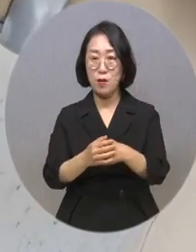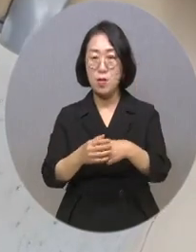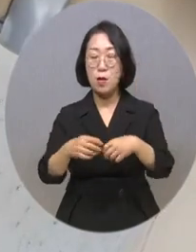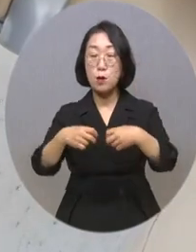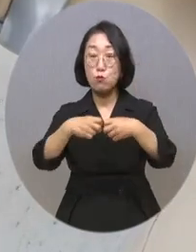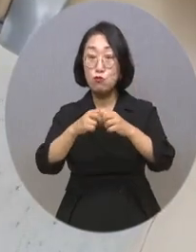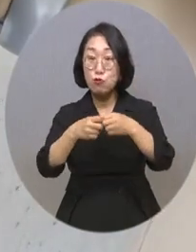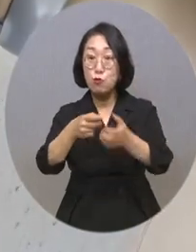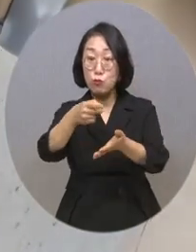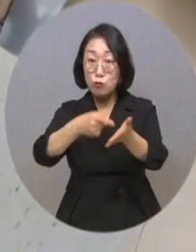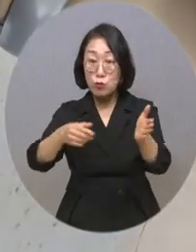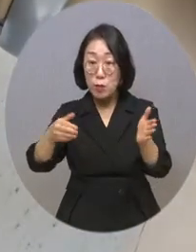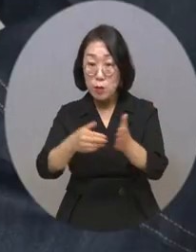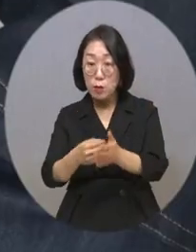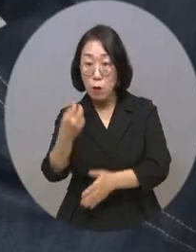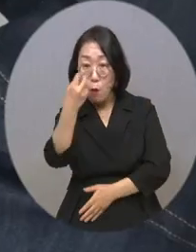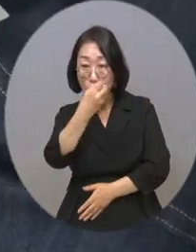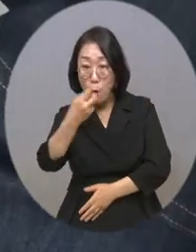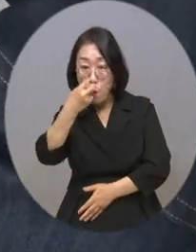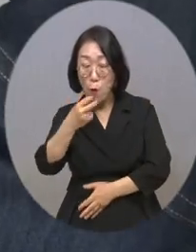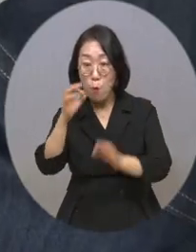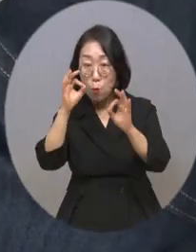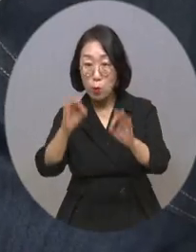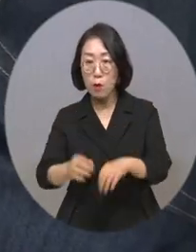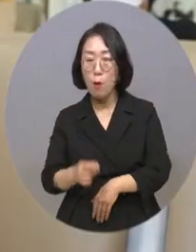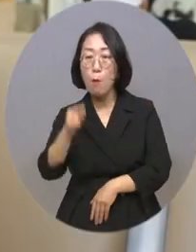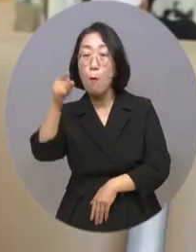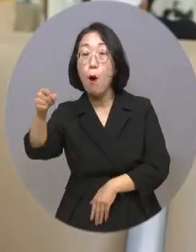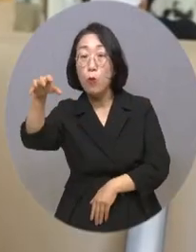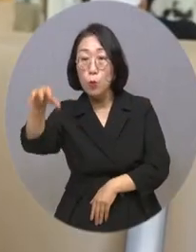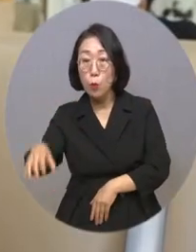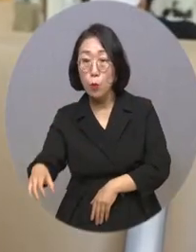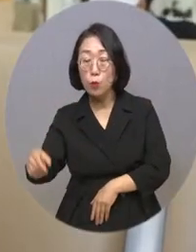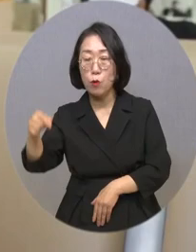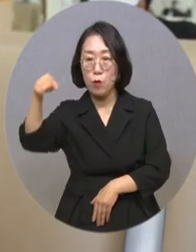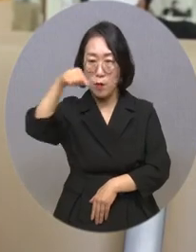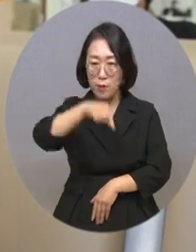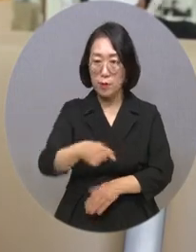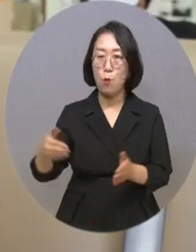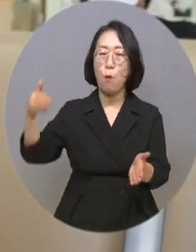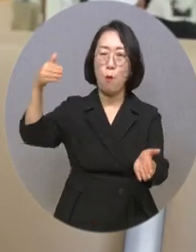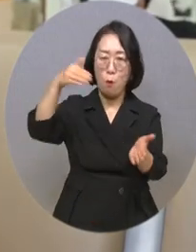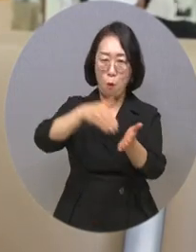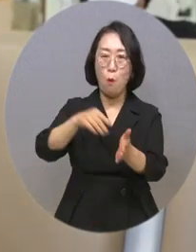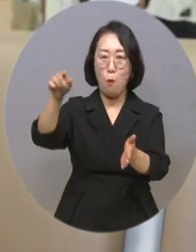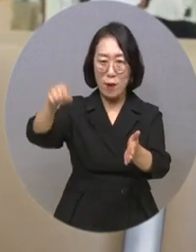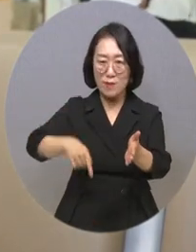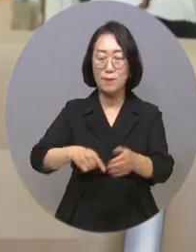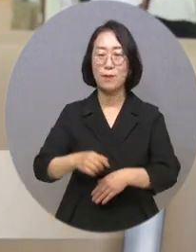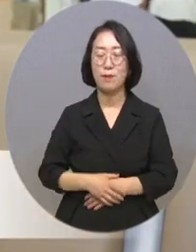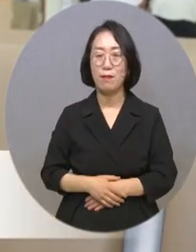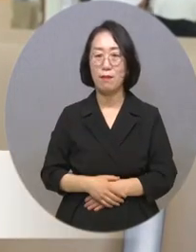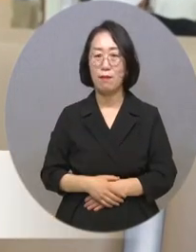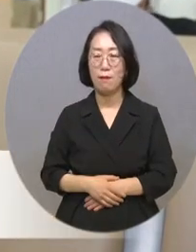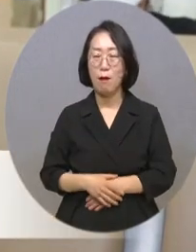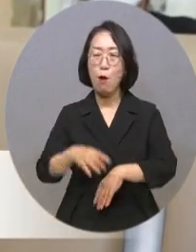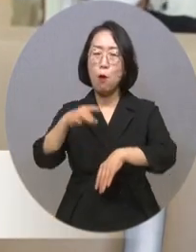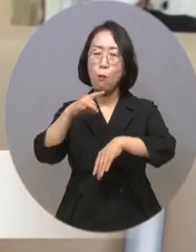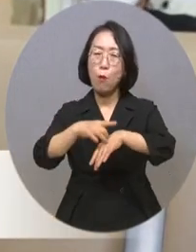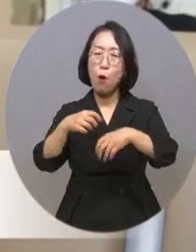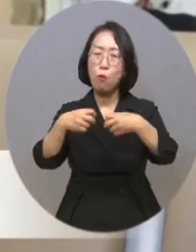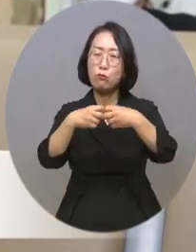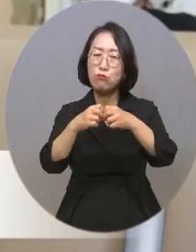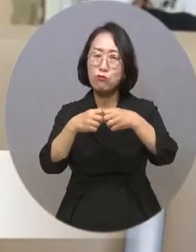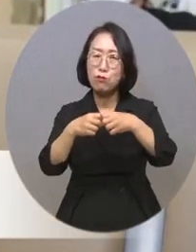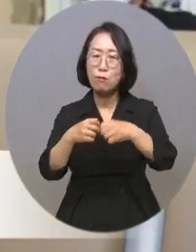수술 경과를 살피기 위해 멀리 대전에서부터 한 걸음에 달려왔습니다. 뼈가 한쪽이